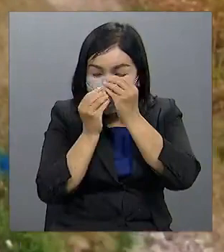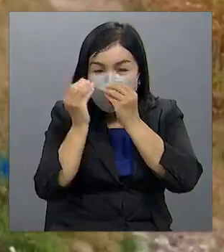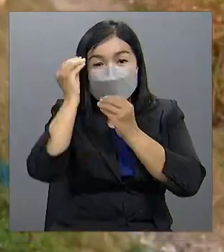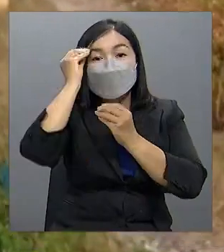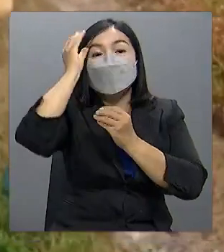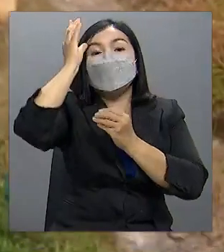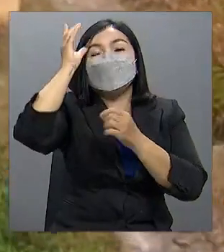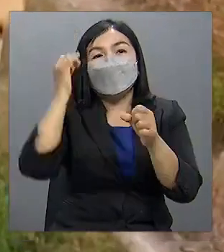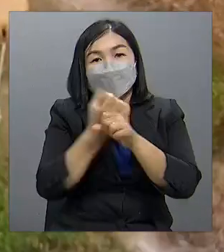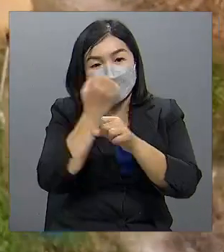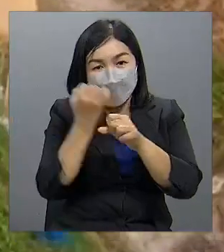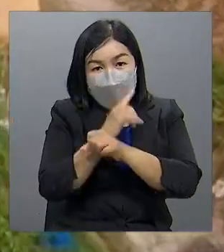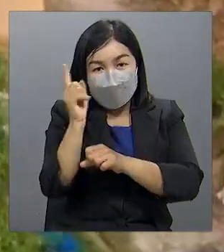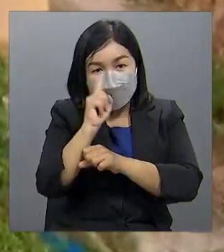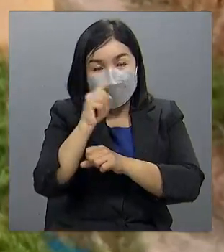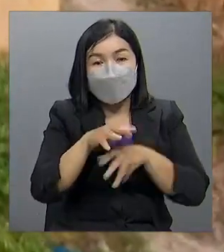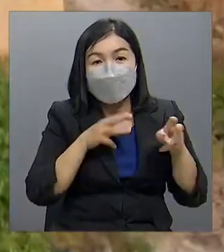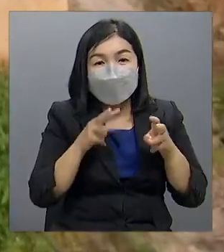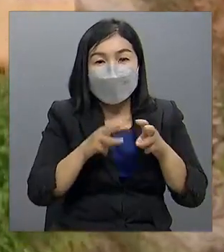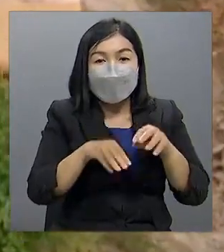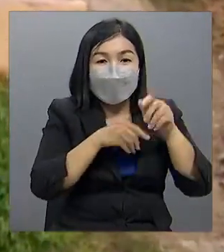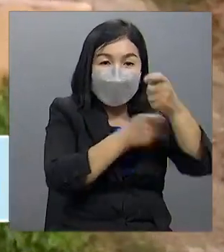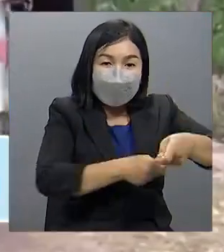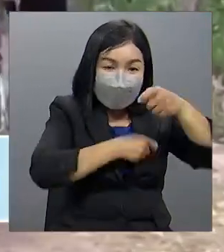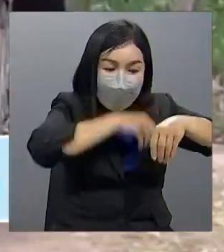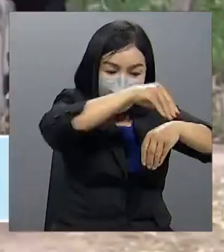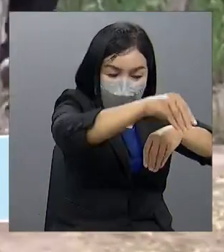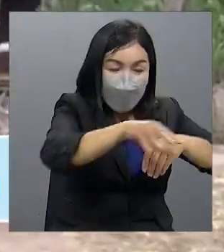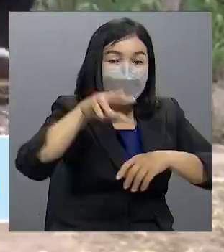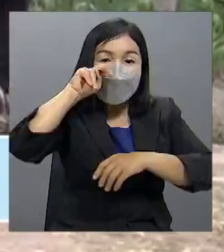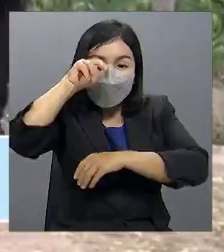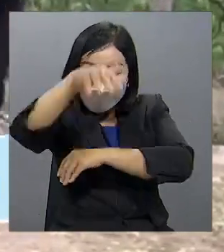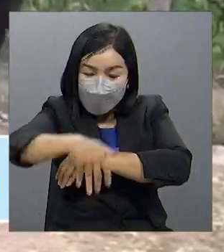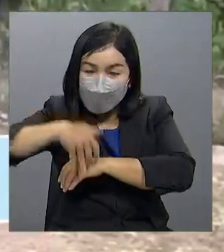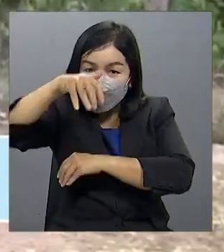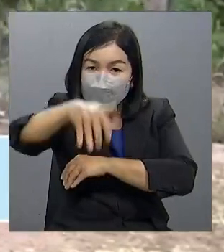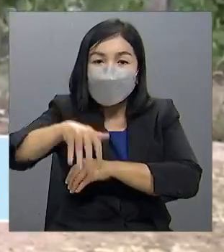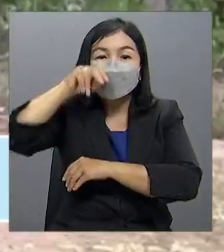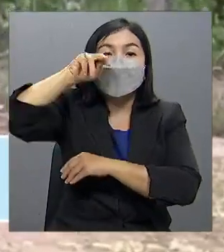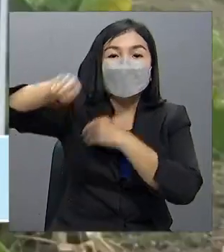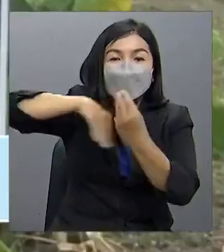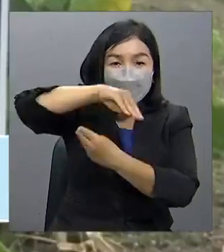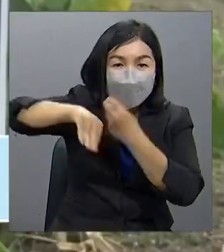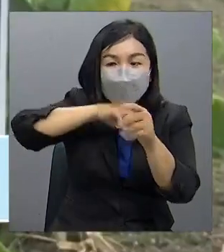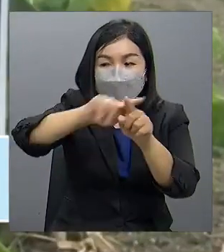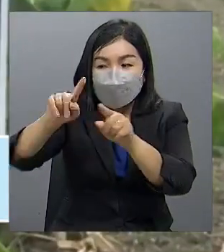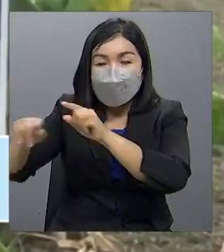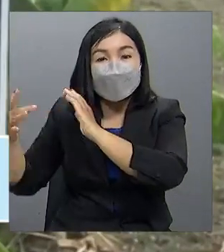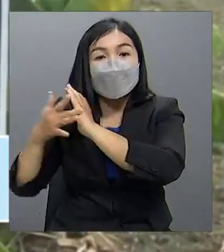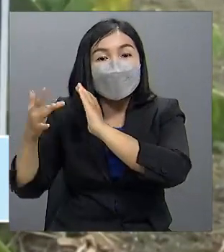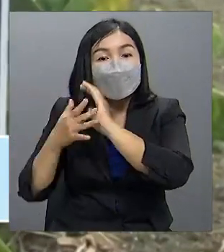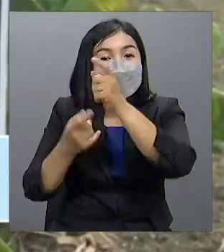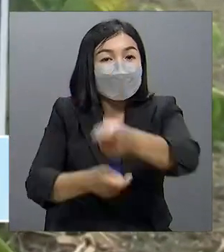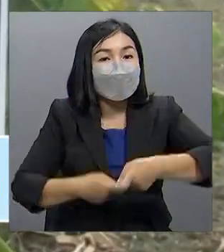ธุ์ซึ่งปัจจุบันนอกจากจะเปิดเป็นศูนย์การเรียนรู้โคกหนองนาเพื่อถ่ายทอดเทคโนโลยีทางการเกษตรและแหล่งผลิตสินค้าเกษ